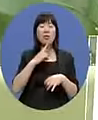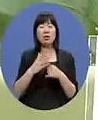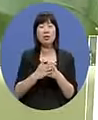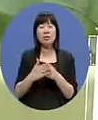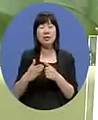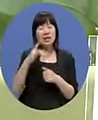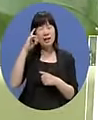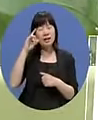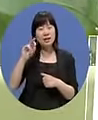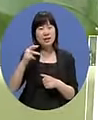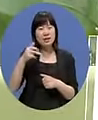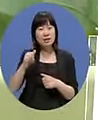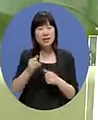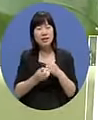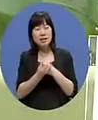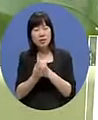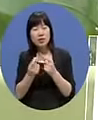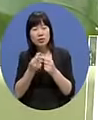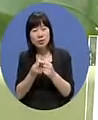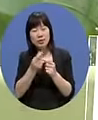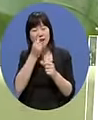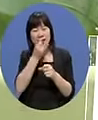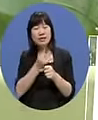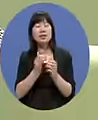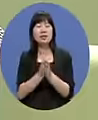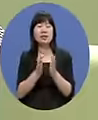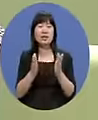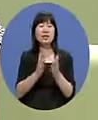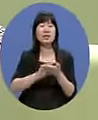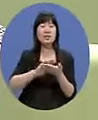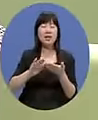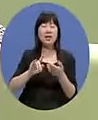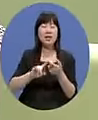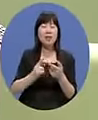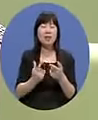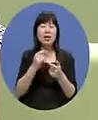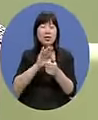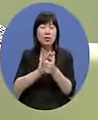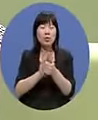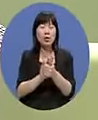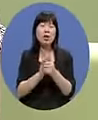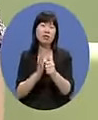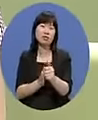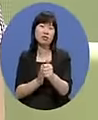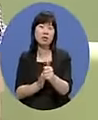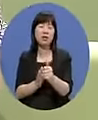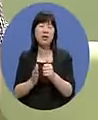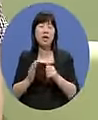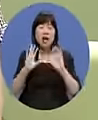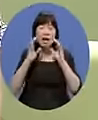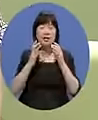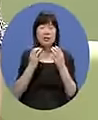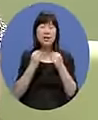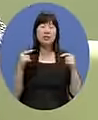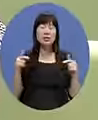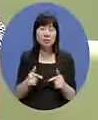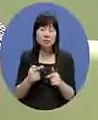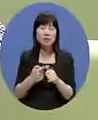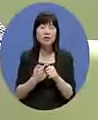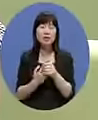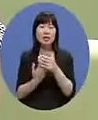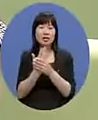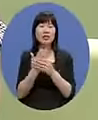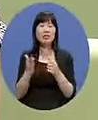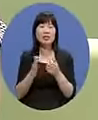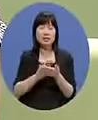그러니까 이게 인지라든지 이런 데 영향을 조금씩 미치게 됩니다. 네네. 그래서 이런 걸 빨리 좀 도와주시면 이거는 아이들이 좀 많이 좋아지니까요.